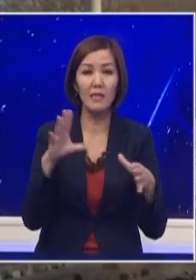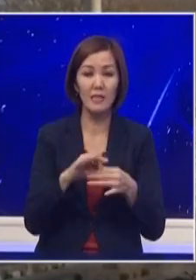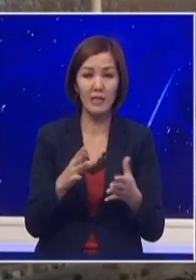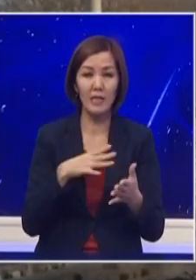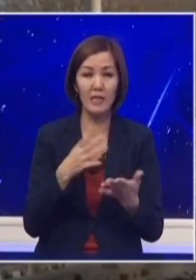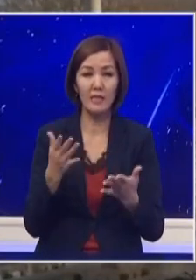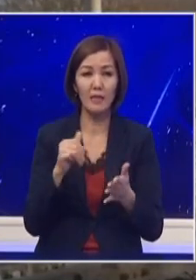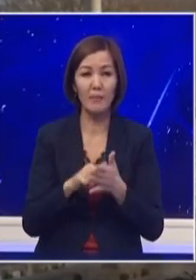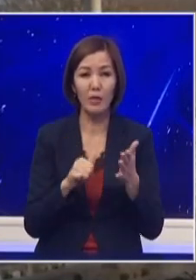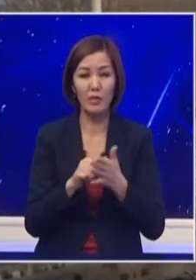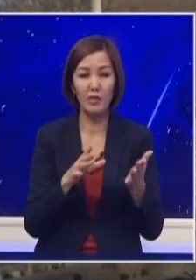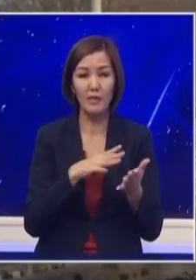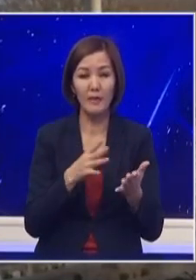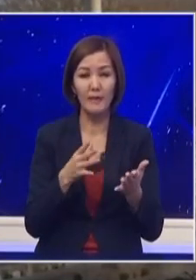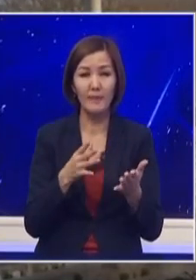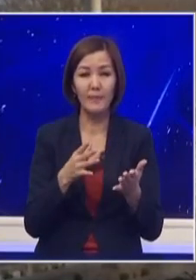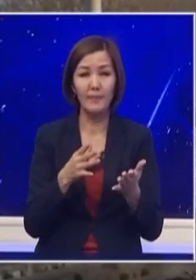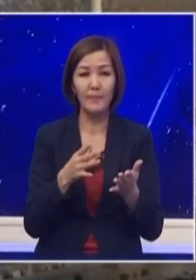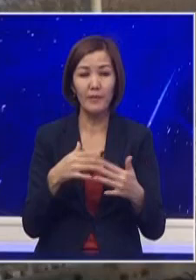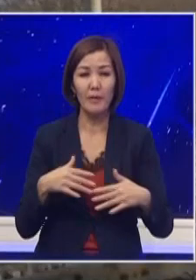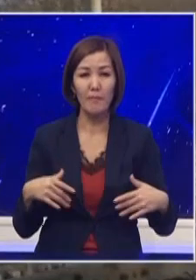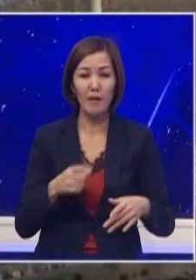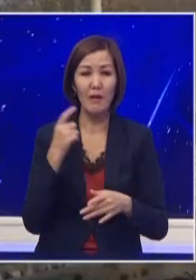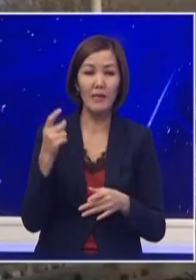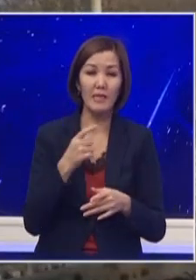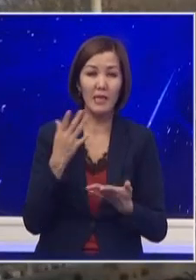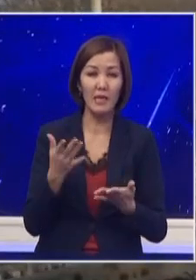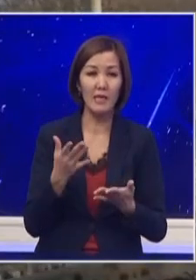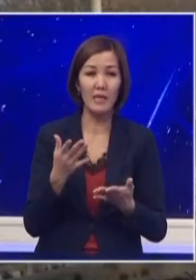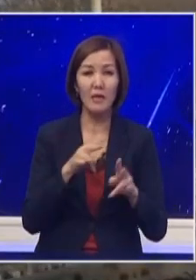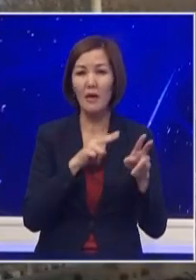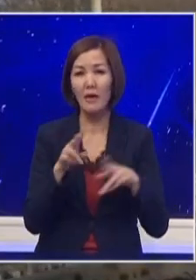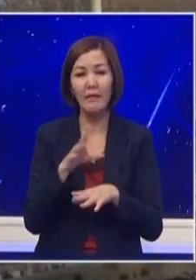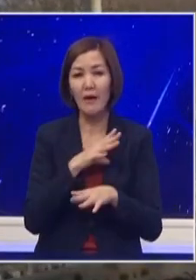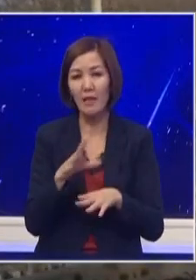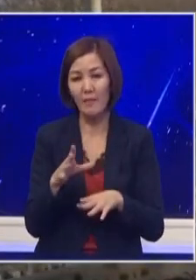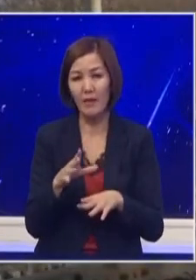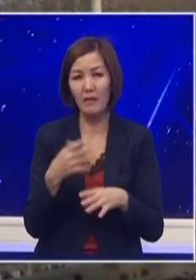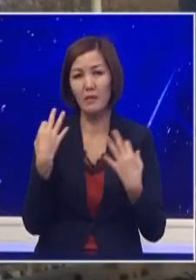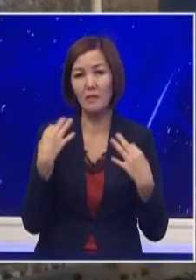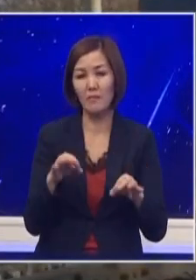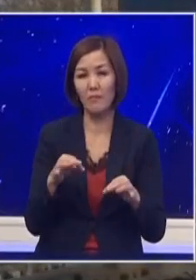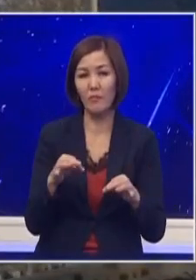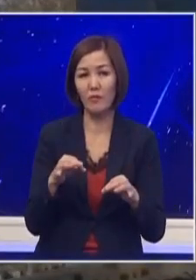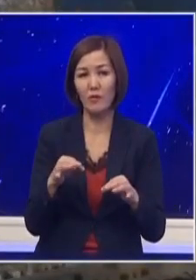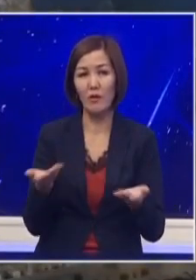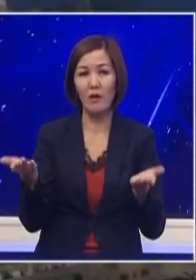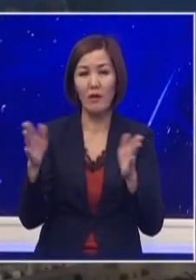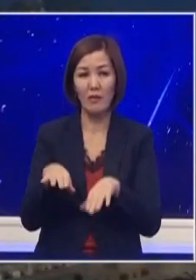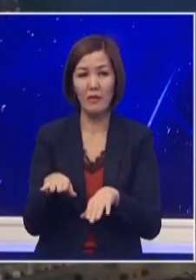бірден бір себептерінің бірі жаңа мал егесі өз малдарын қараусыз қалдырады.